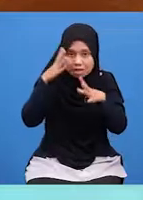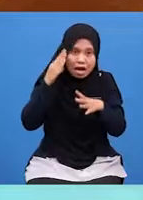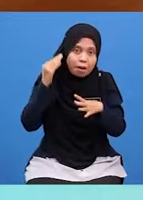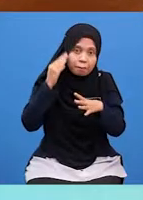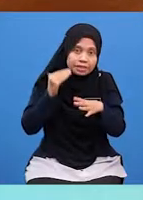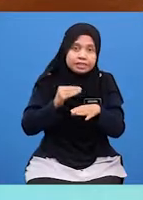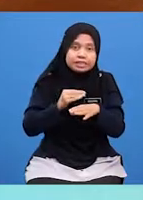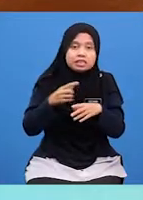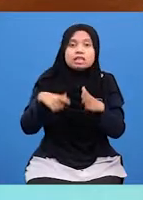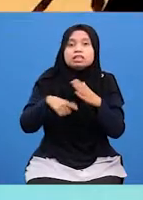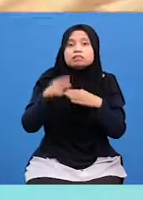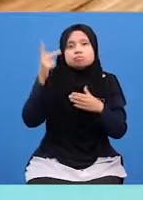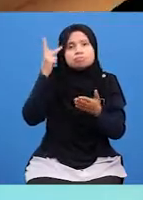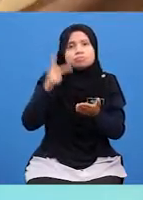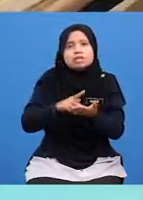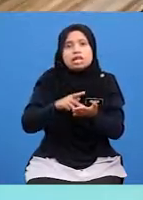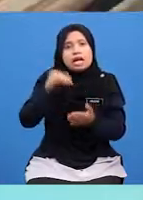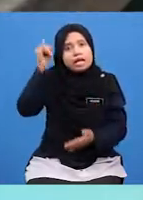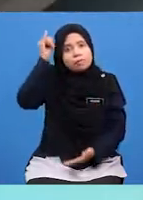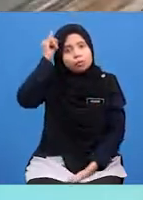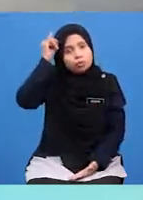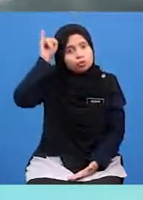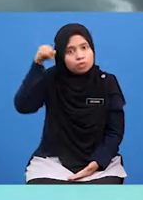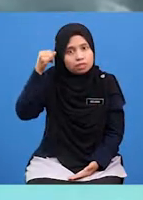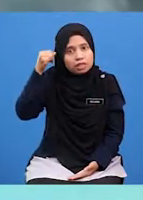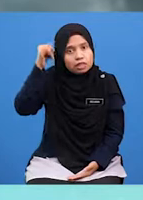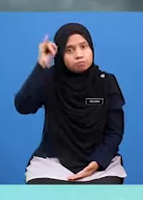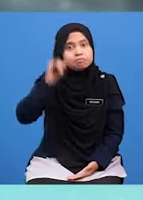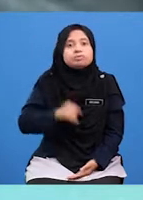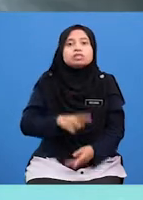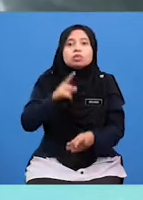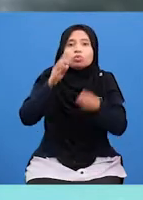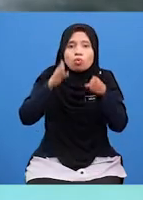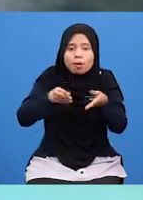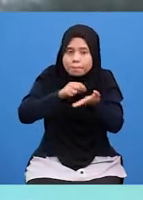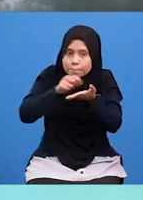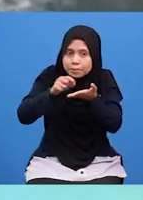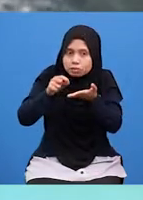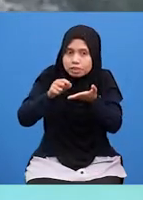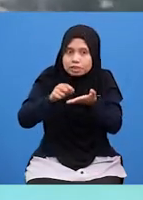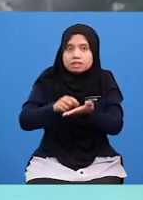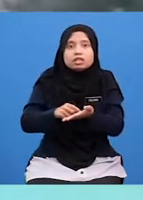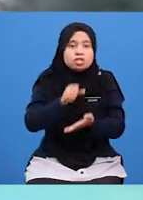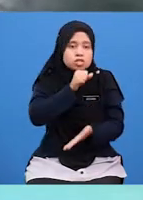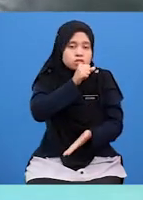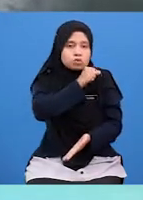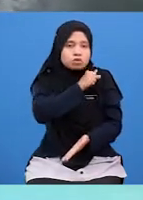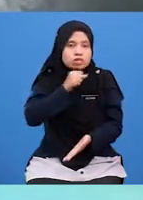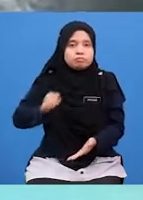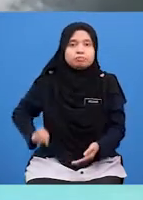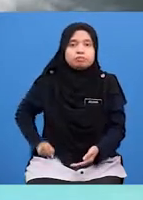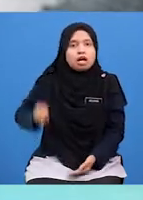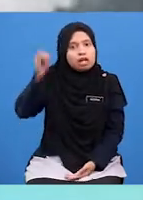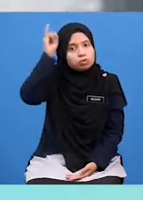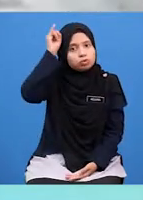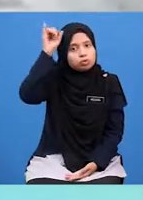Al-Kalbi atau lebih dikenali sebagai Ibnu Juzah, iaitu seorang penulis Sultan. Ibnu